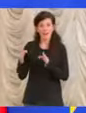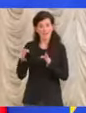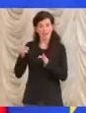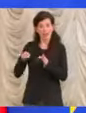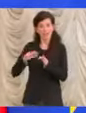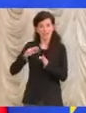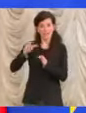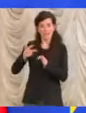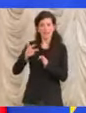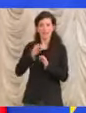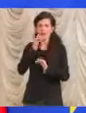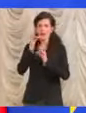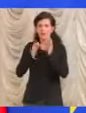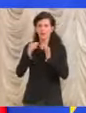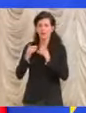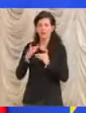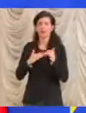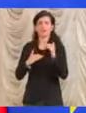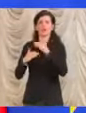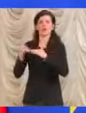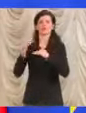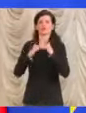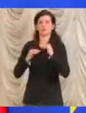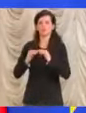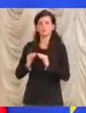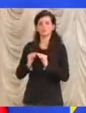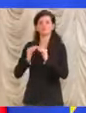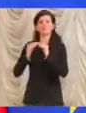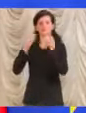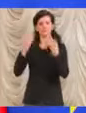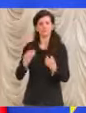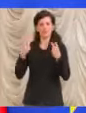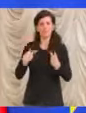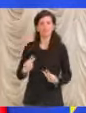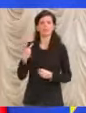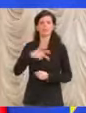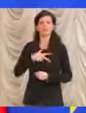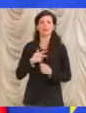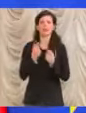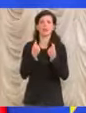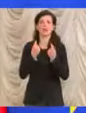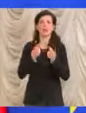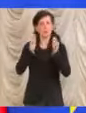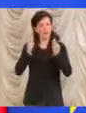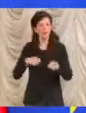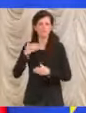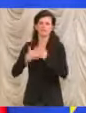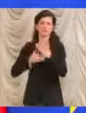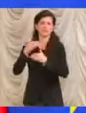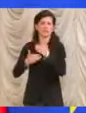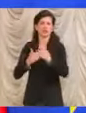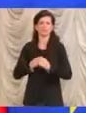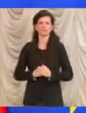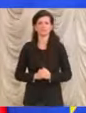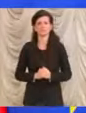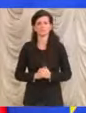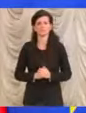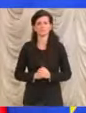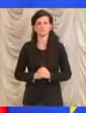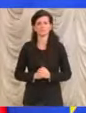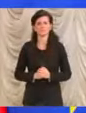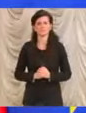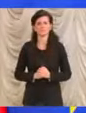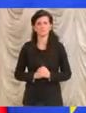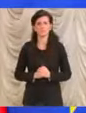della ricostruzione del rilancio della nostra vita sociale ed economica grazie per questa attenzione